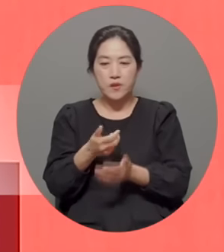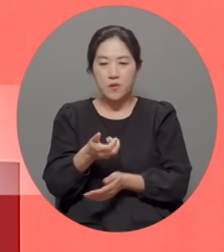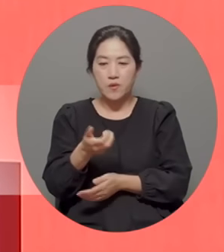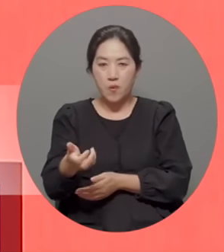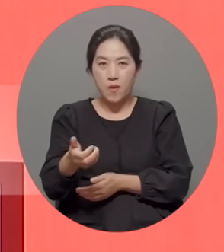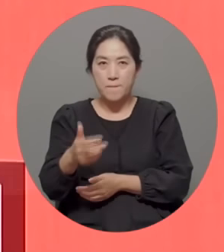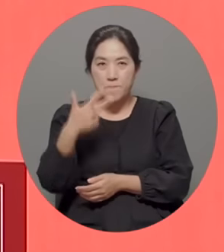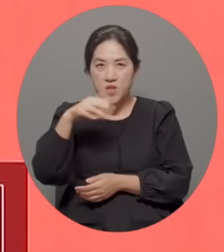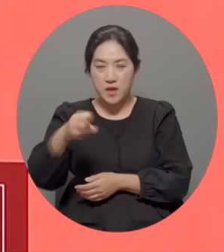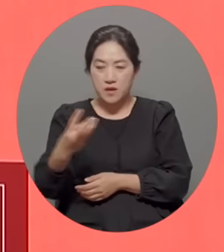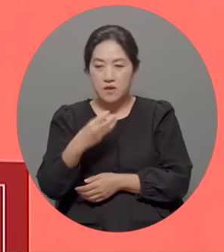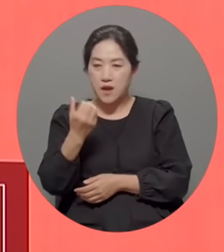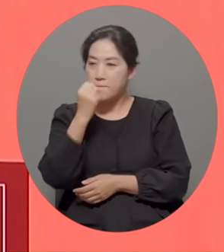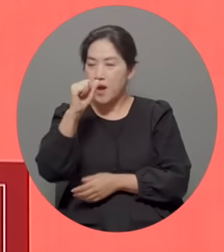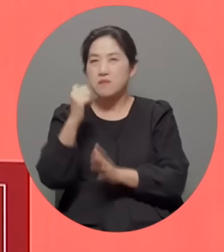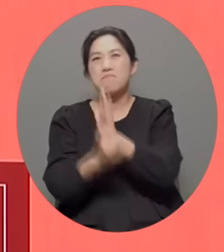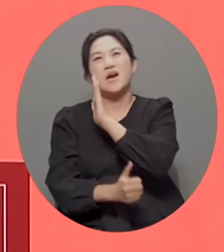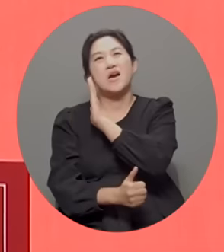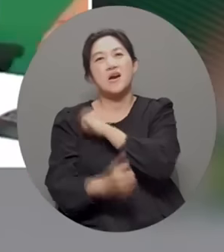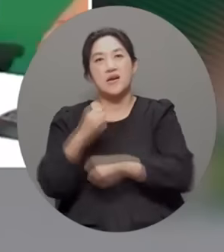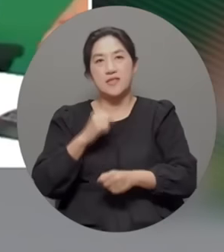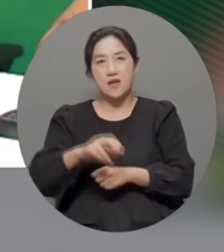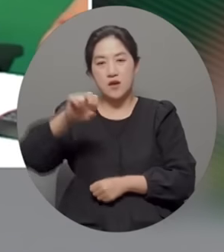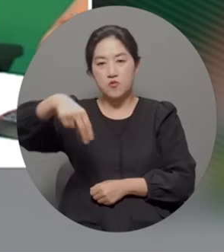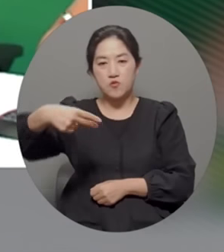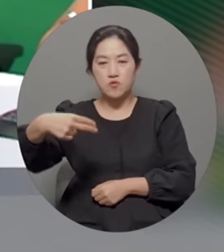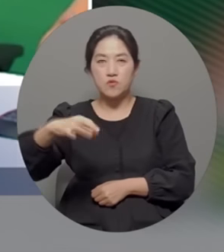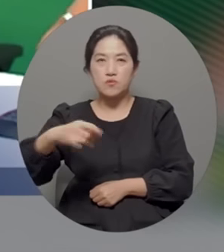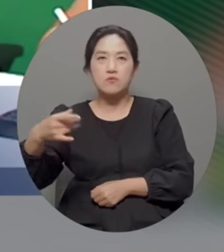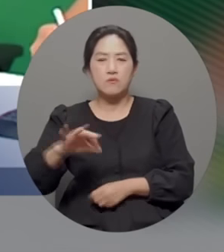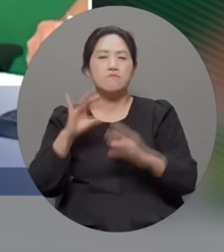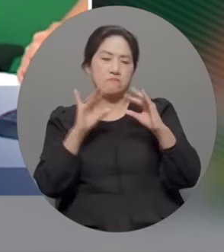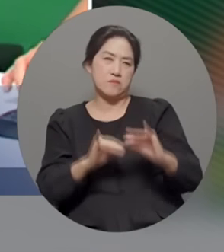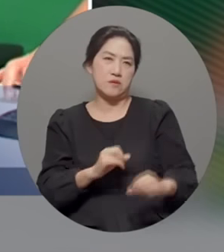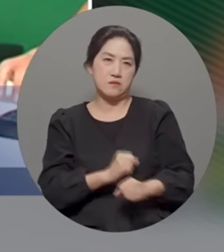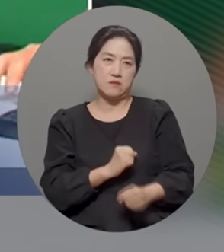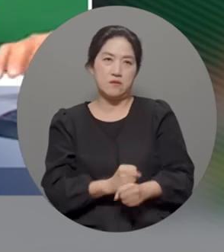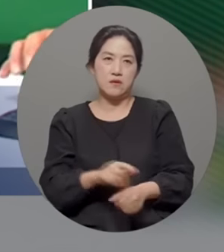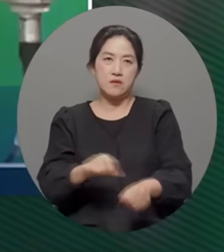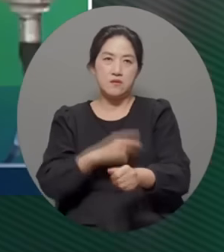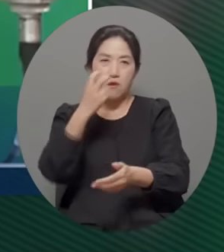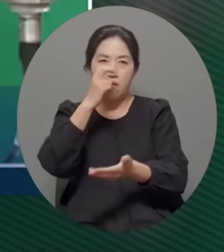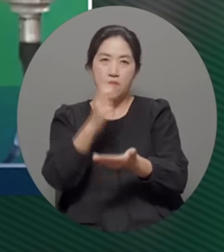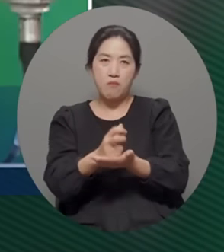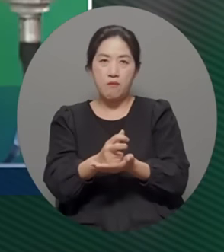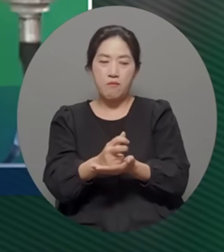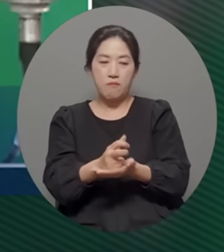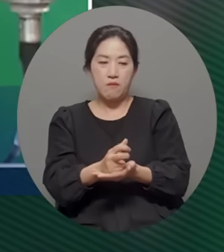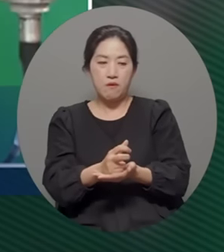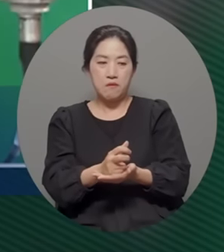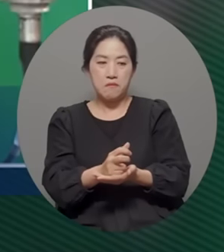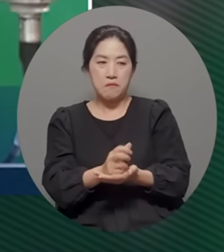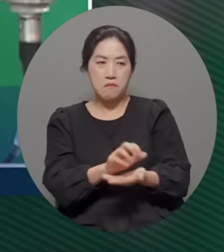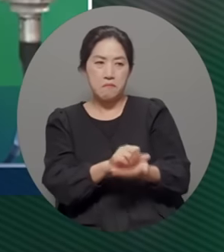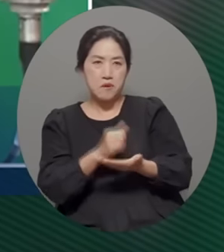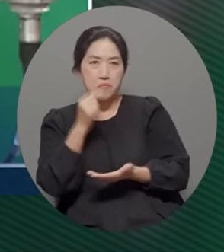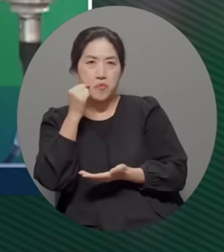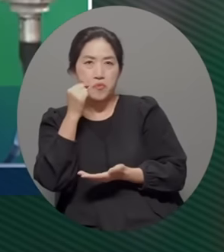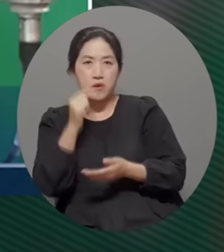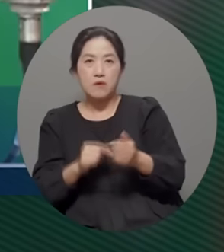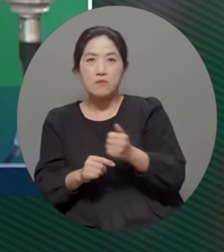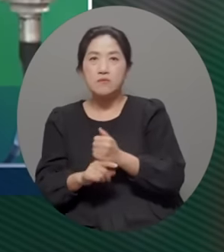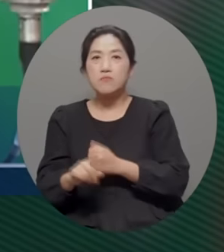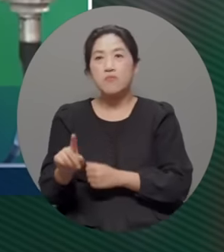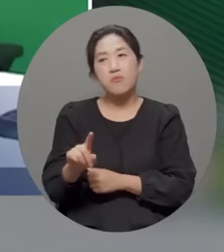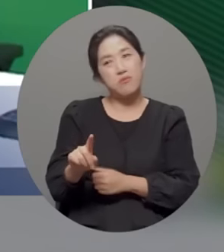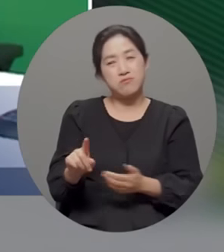삼선 유이동 의원도 찬성 의사를 드러냈습니다. 이 특검법을 받지 못해야 되는 이유가